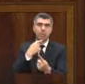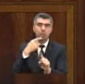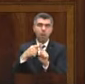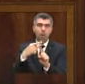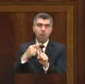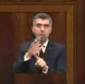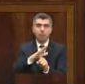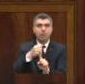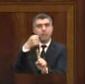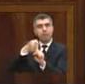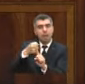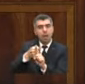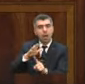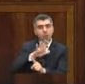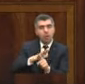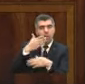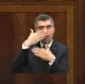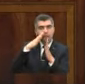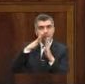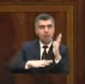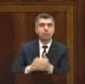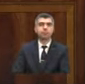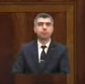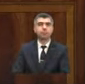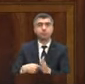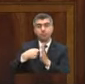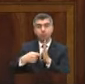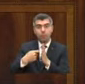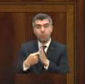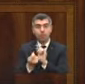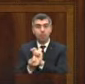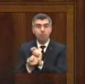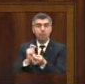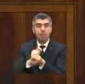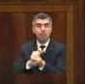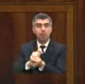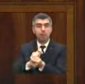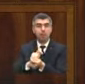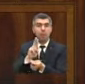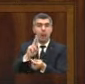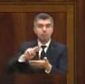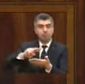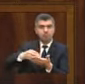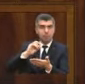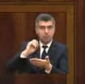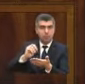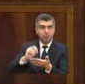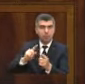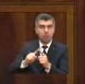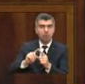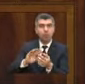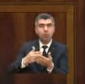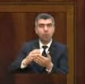إصلاح المنظومة الصحية الوطنية، ومشروع تعديل الظهير الشريف المتعلق بنظام الضمان الاجتماعي. كل